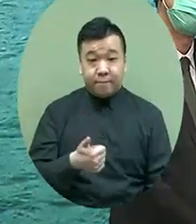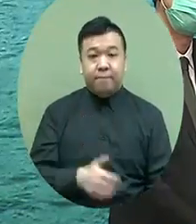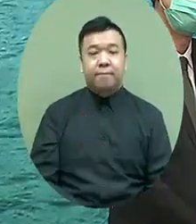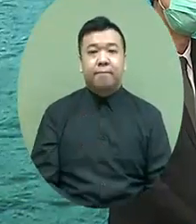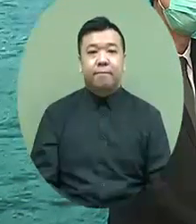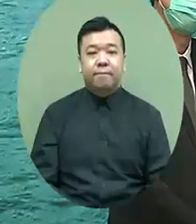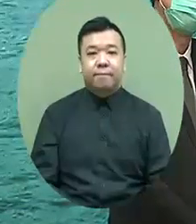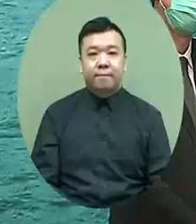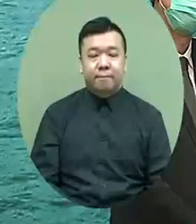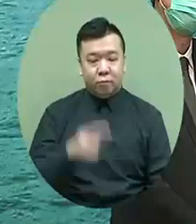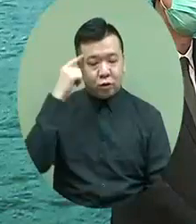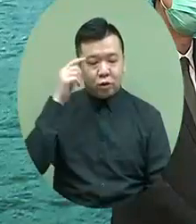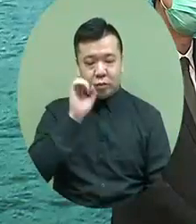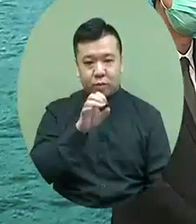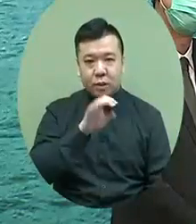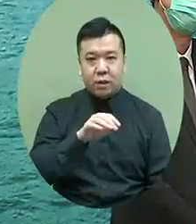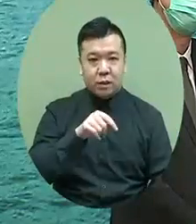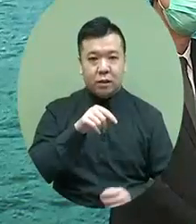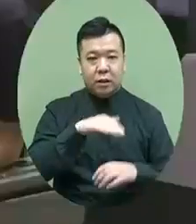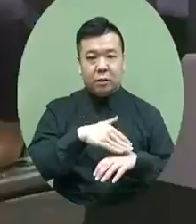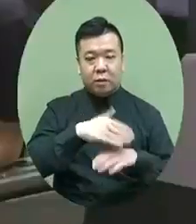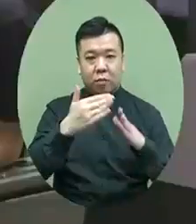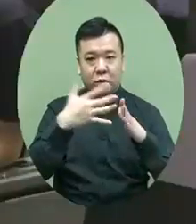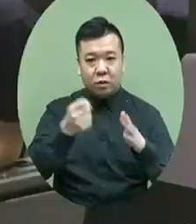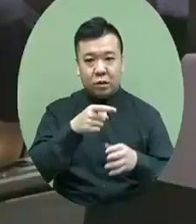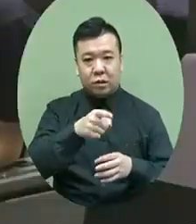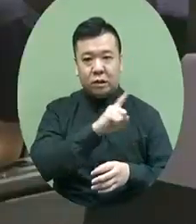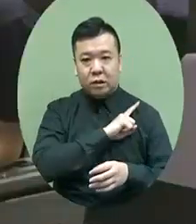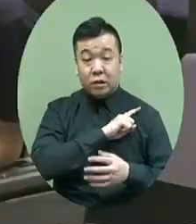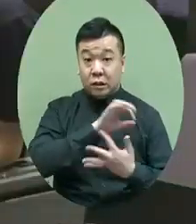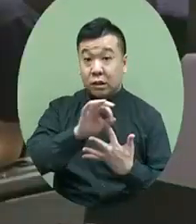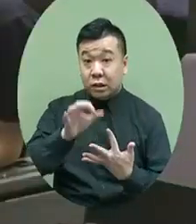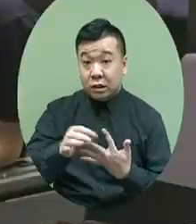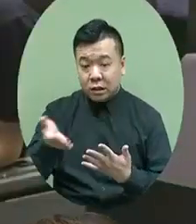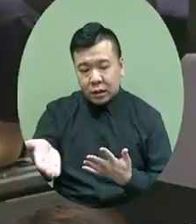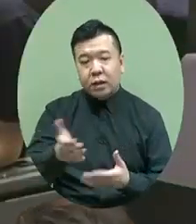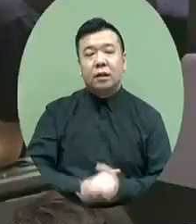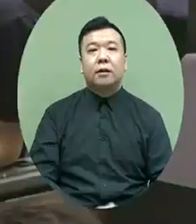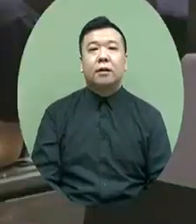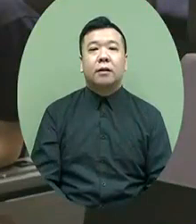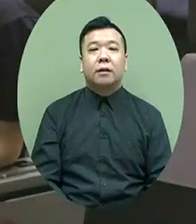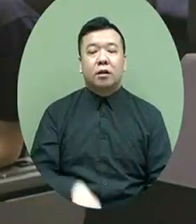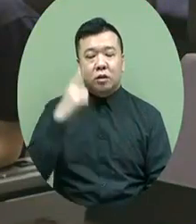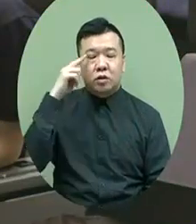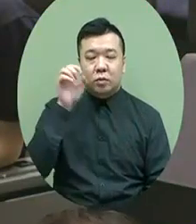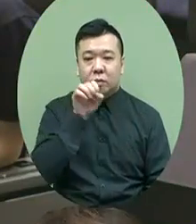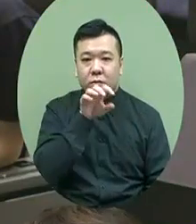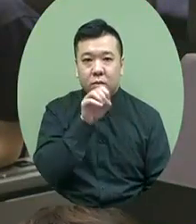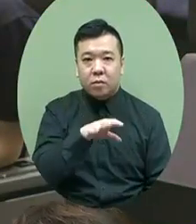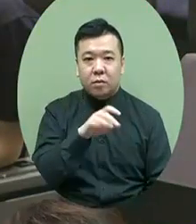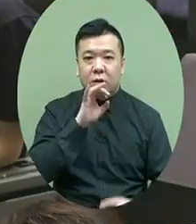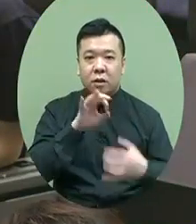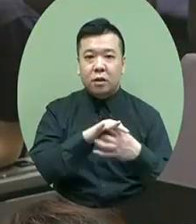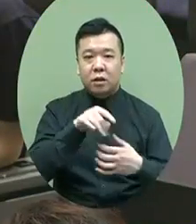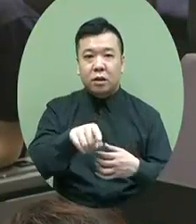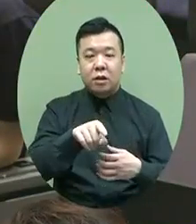係兩位，你哋好，新城電台㗎。係啊，首先想請問咧，頭先局長都提到係即係你自己去揀啊何副局咁樣啦。想